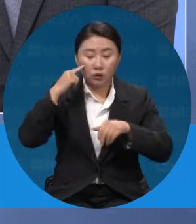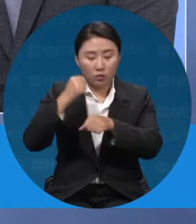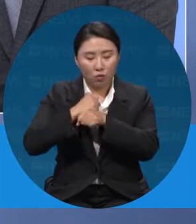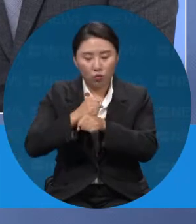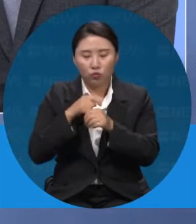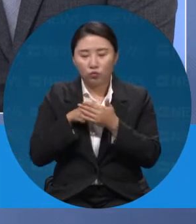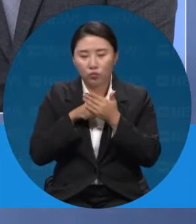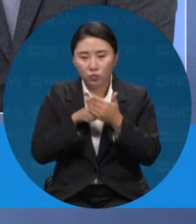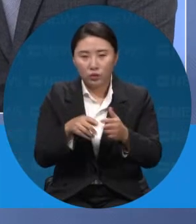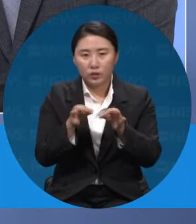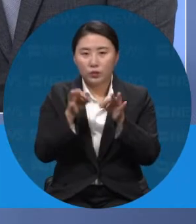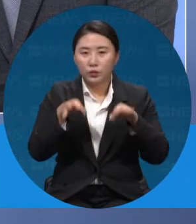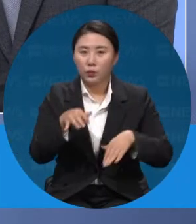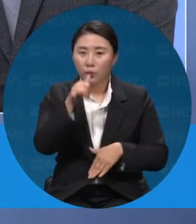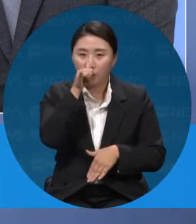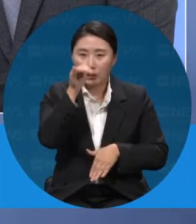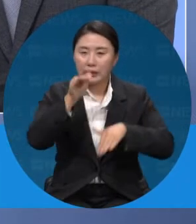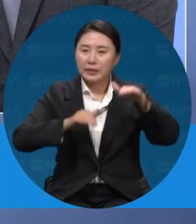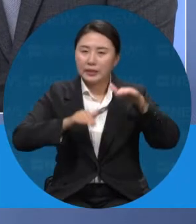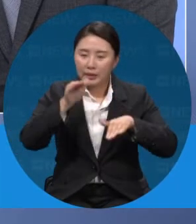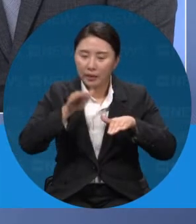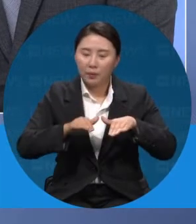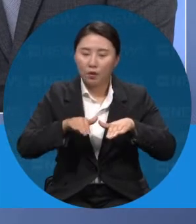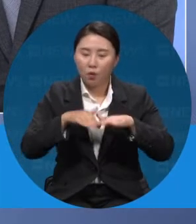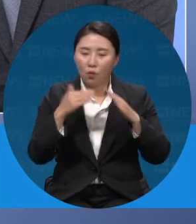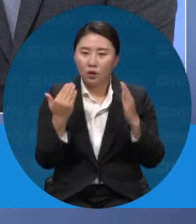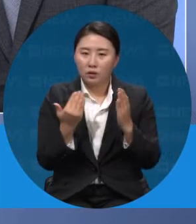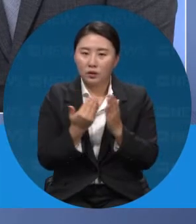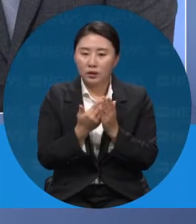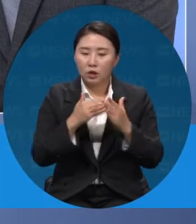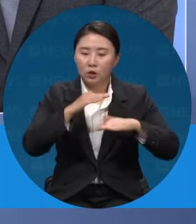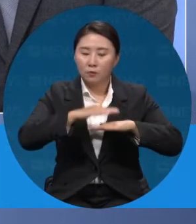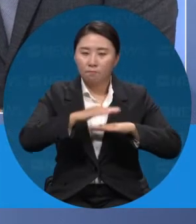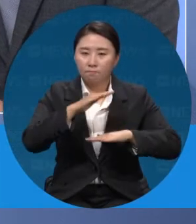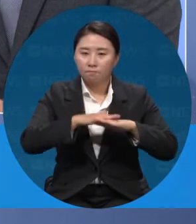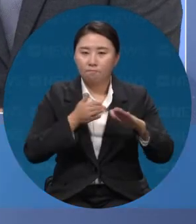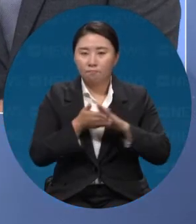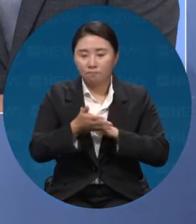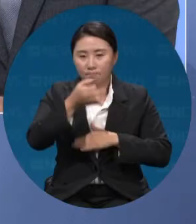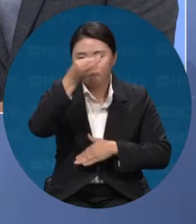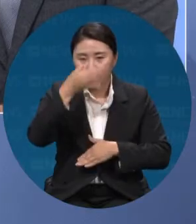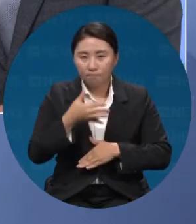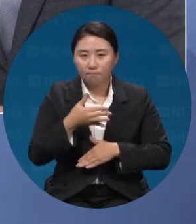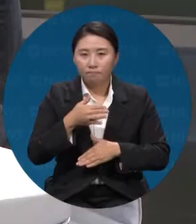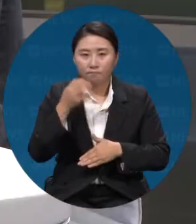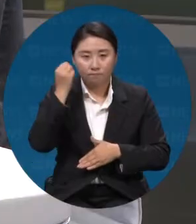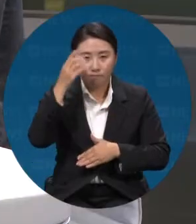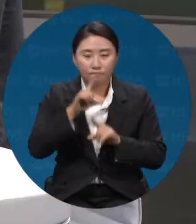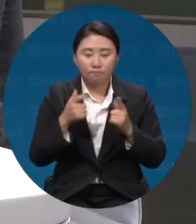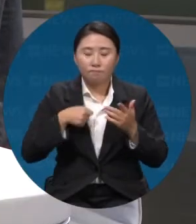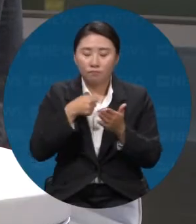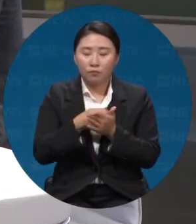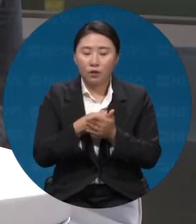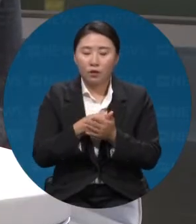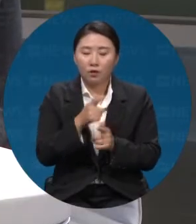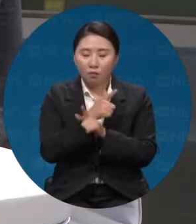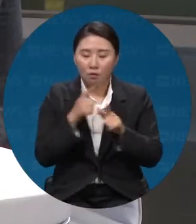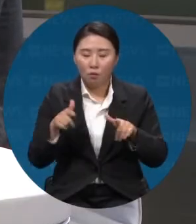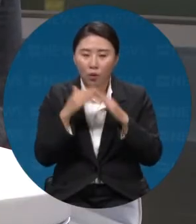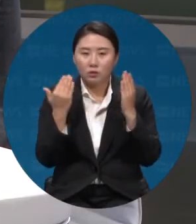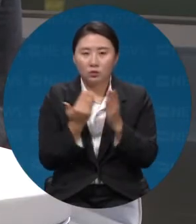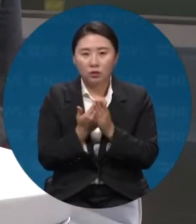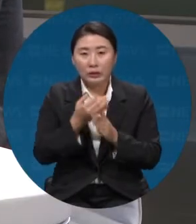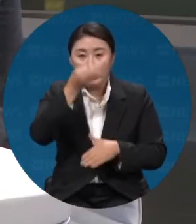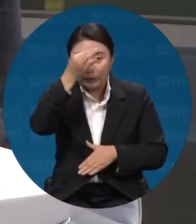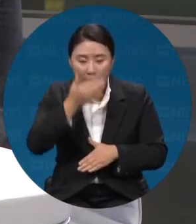추진하고 그동안 있어왔던 차별도 연대기 로 발간해 과오를 잊지 않기로 했습니다 4 이정도면 은 대대적으로 석을